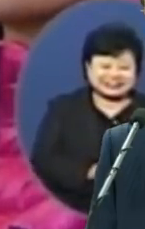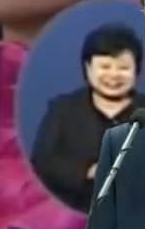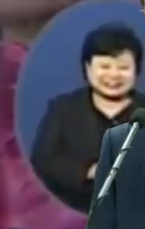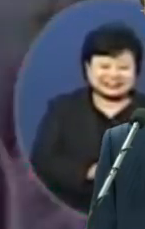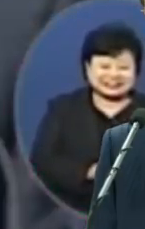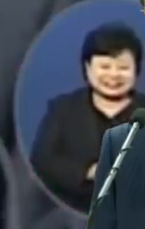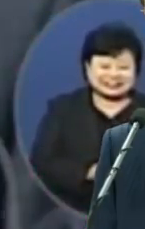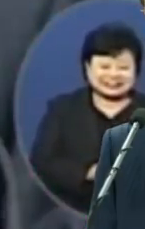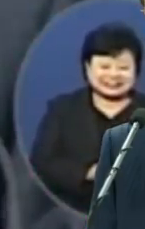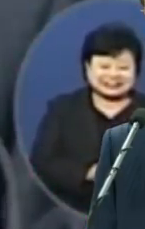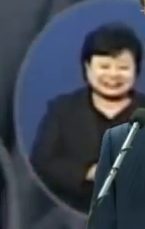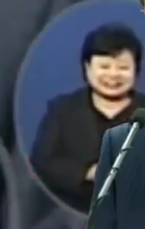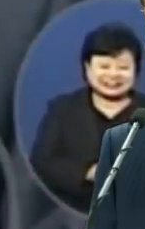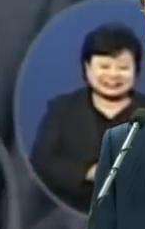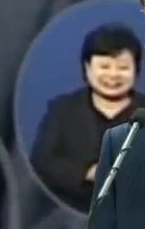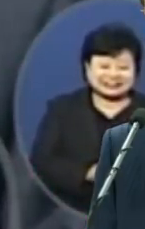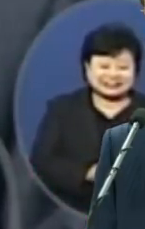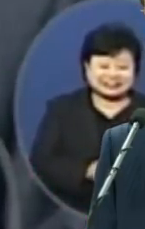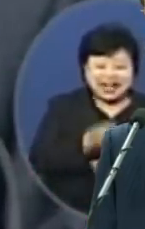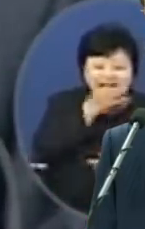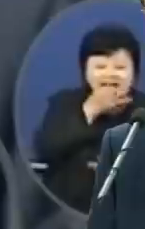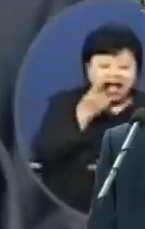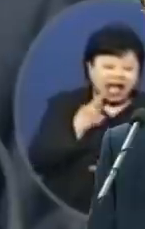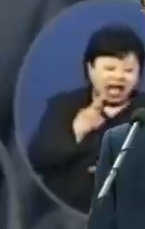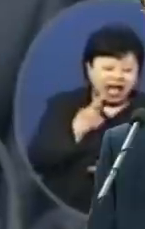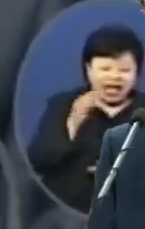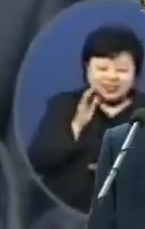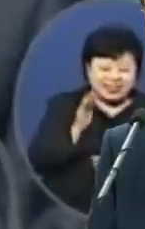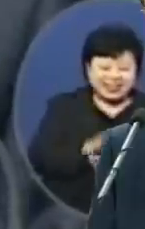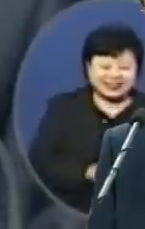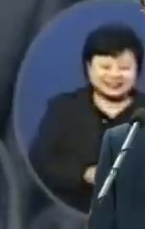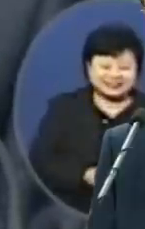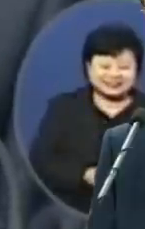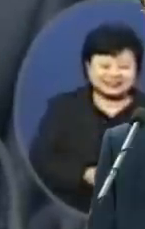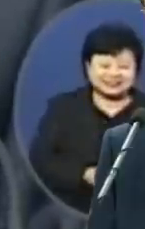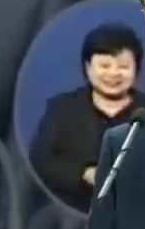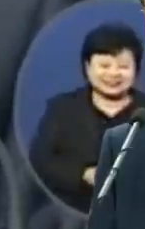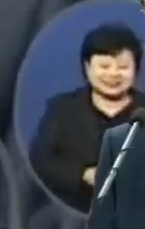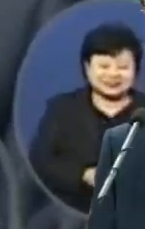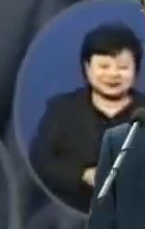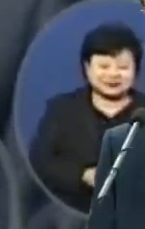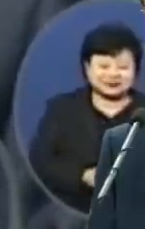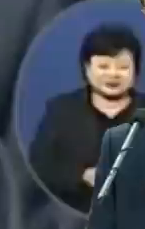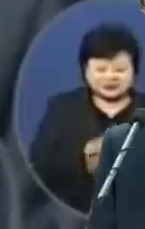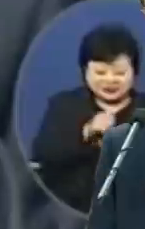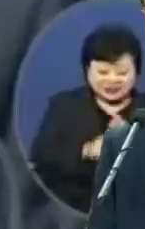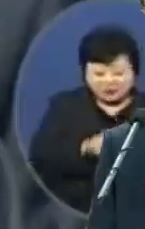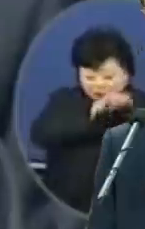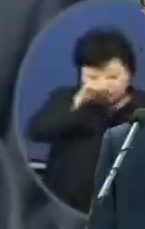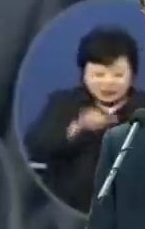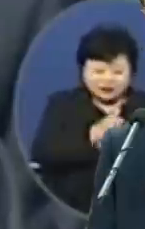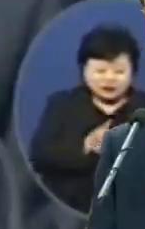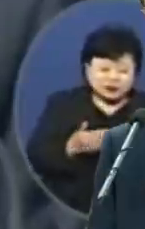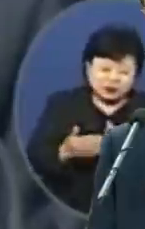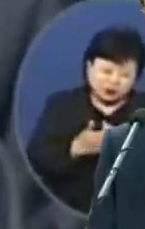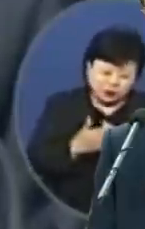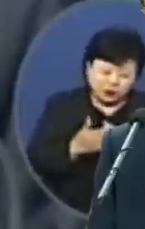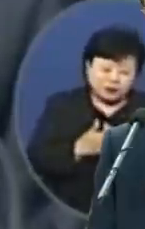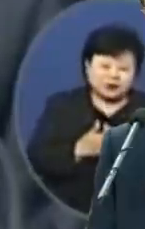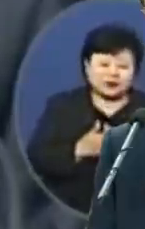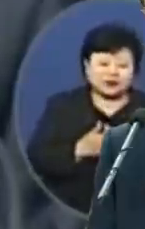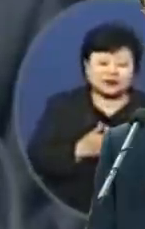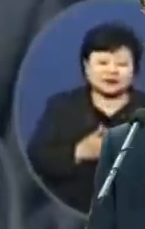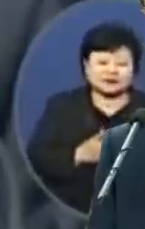그런데 그것이 탐욕과 욕심일 수가 있습니다. 저는 한평생을 주님의 도움으로